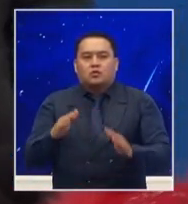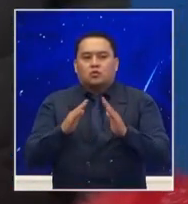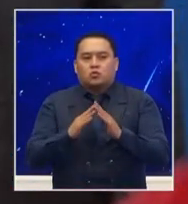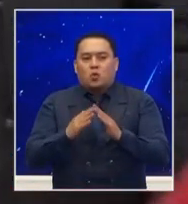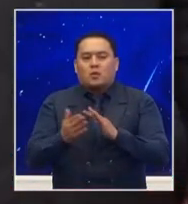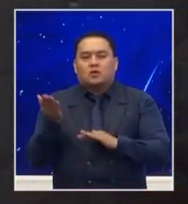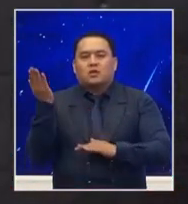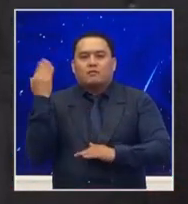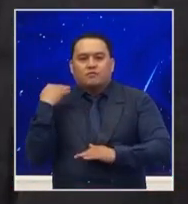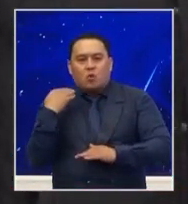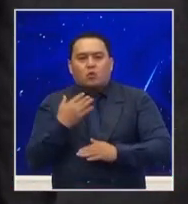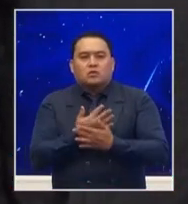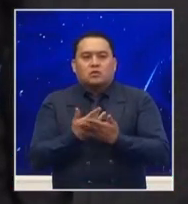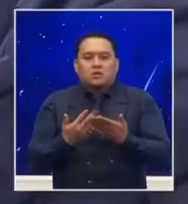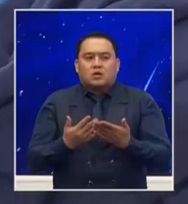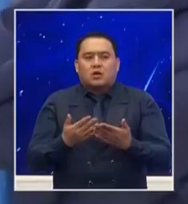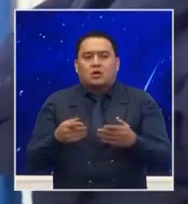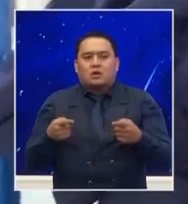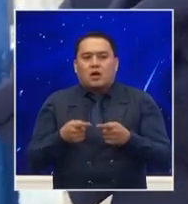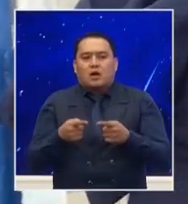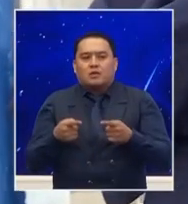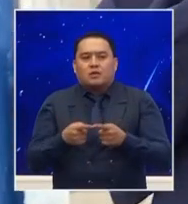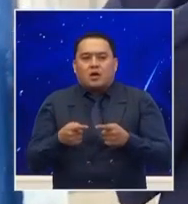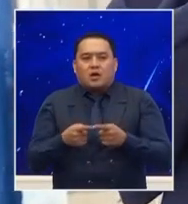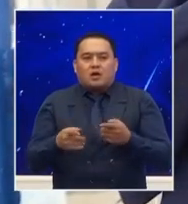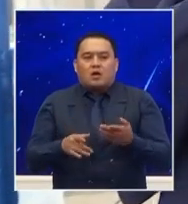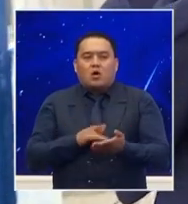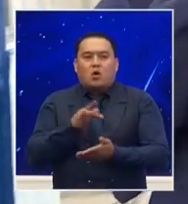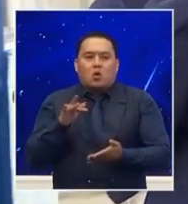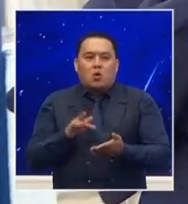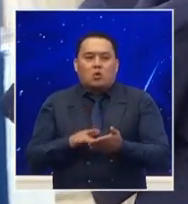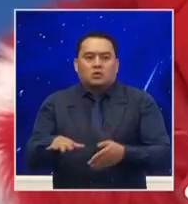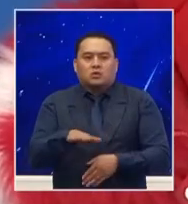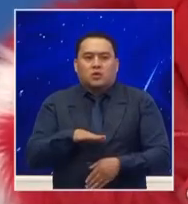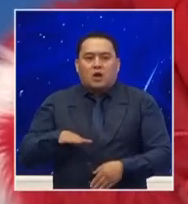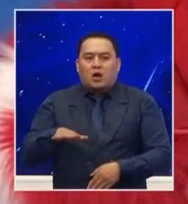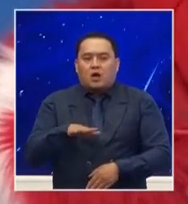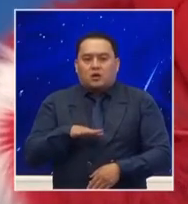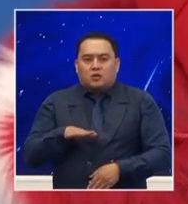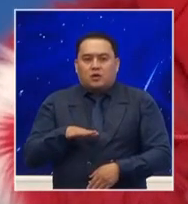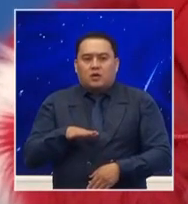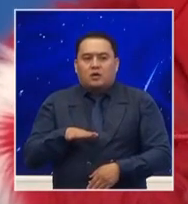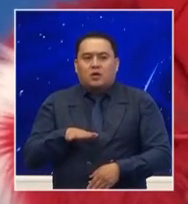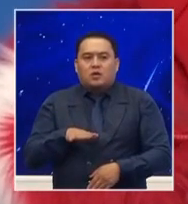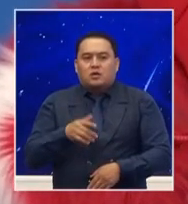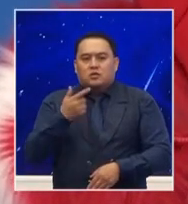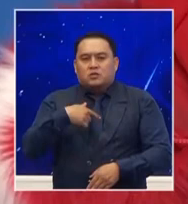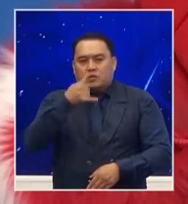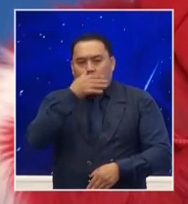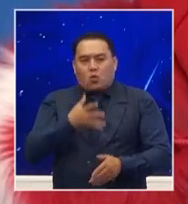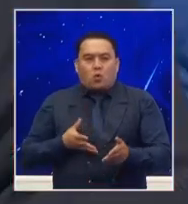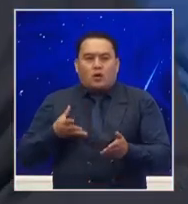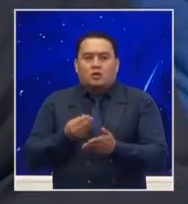На протяжении нескольких лет они ютились в тесных стенах загородной временки на территории дачного массива Алмалы. Неподъемную для семьи арендную